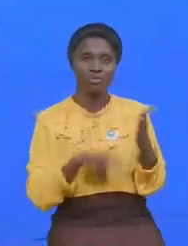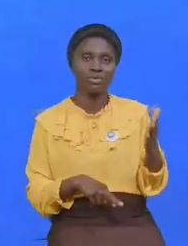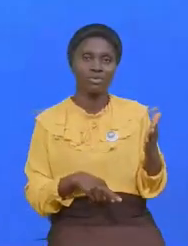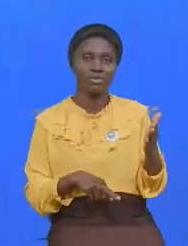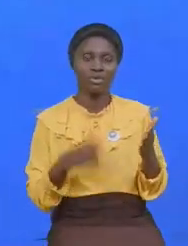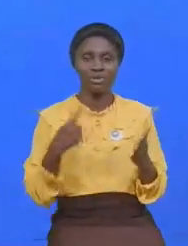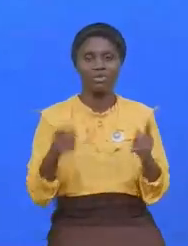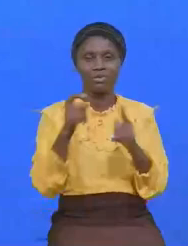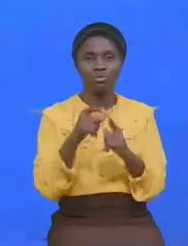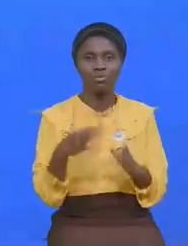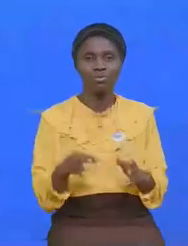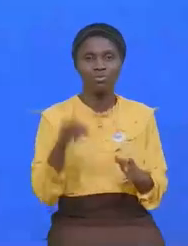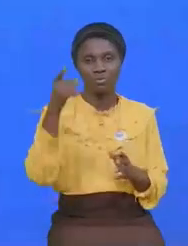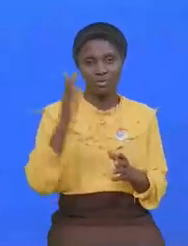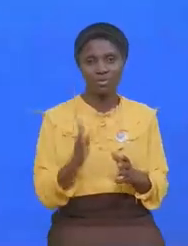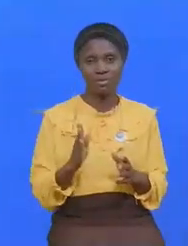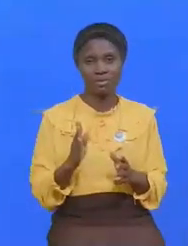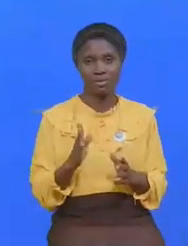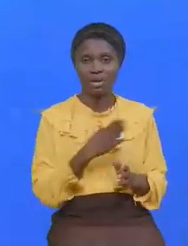pour lire la parole de Dieu.